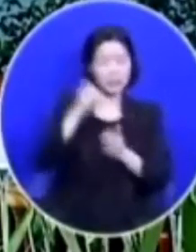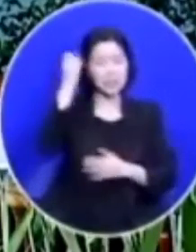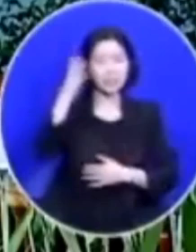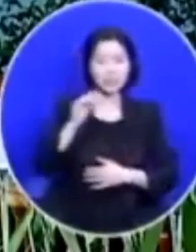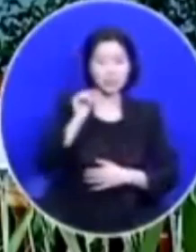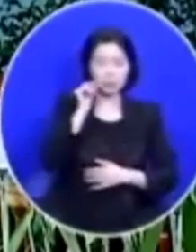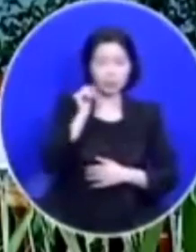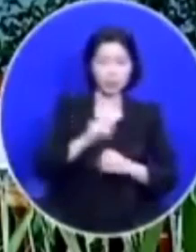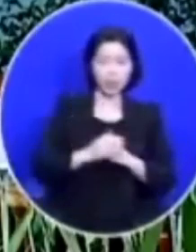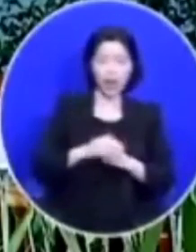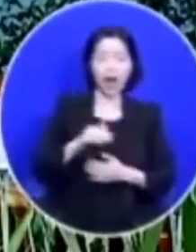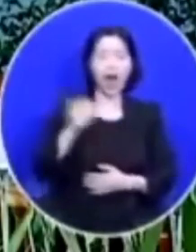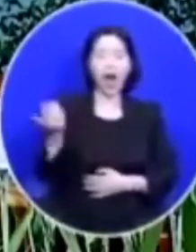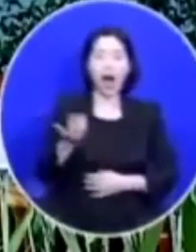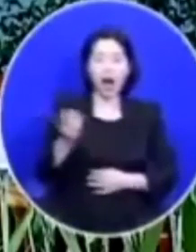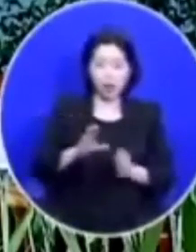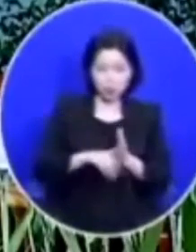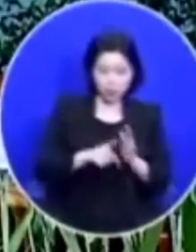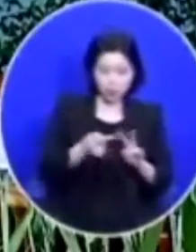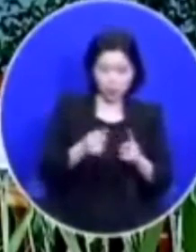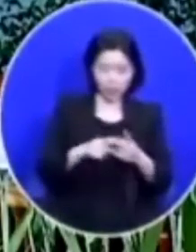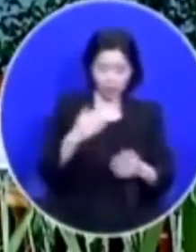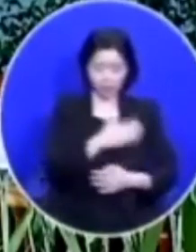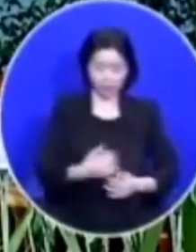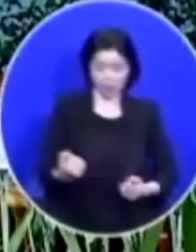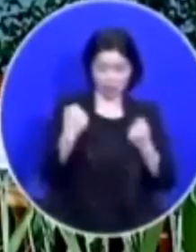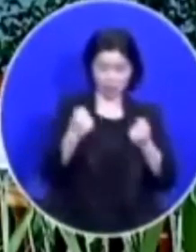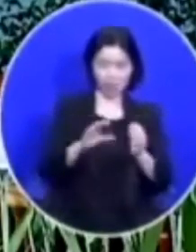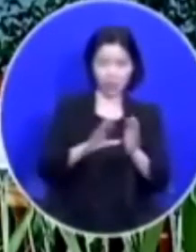아플 때나 건강할 때나